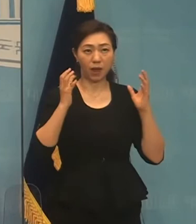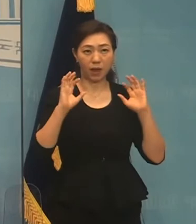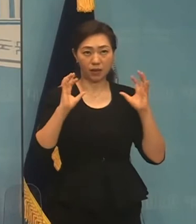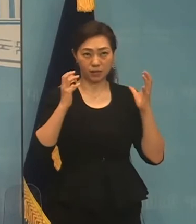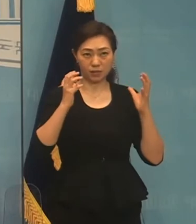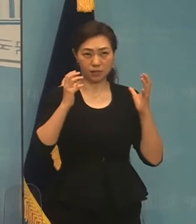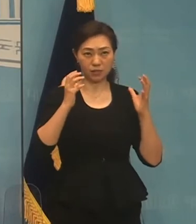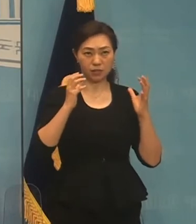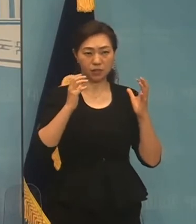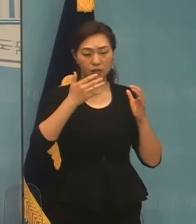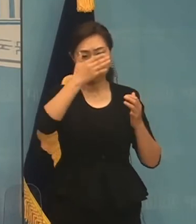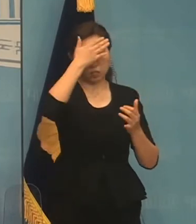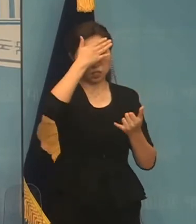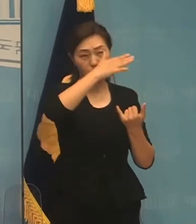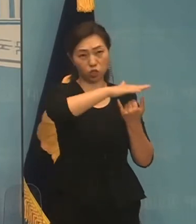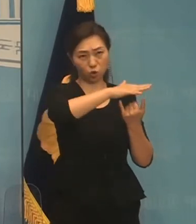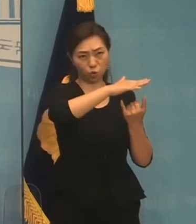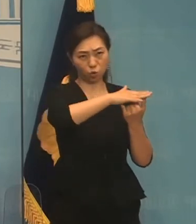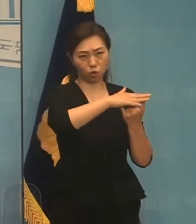성폭력자,